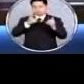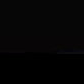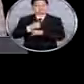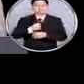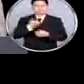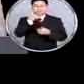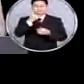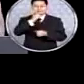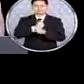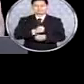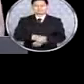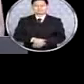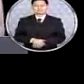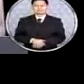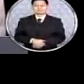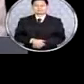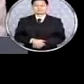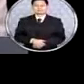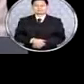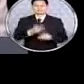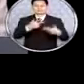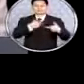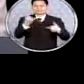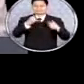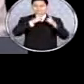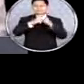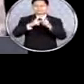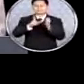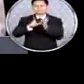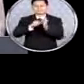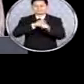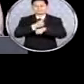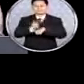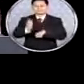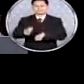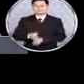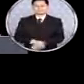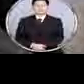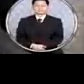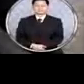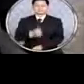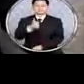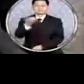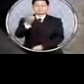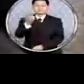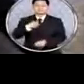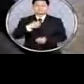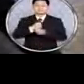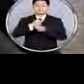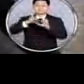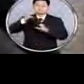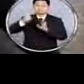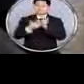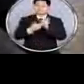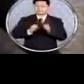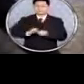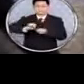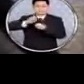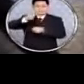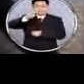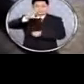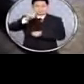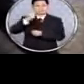加强。 请蔡英文女士回答，时间是1分30秒。 谢谢。刚才马总统说他创造了